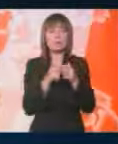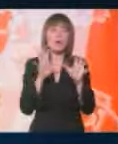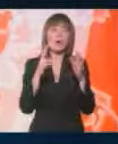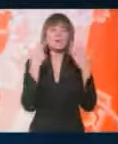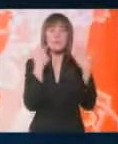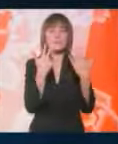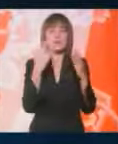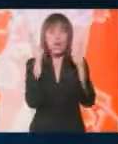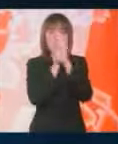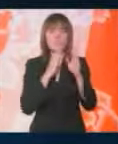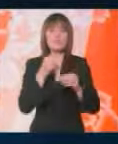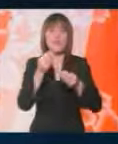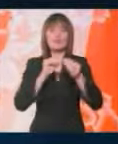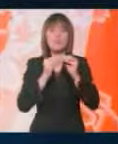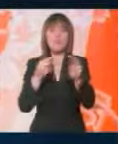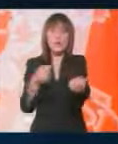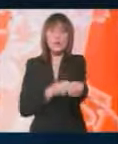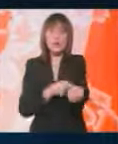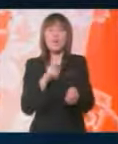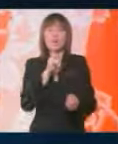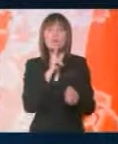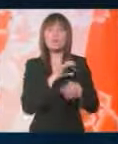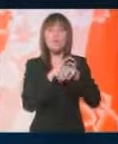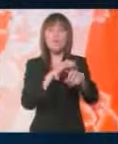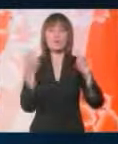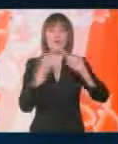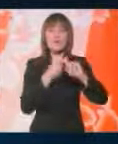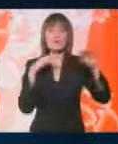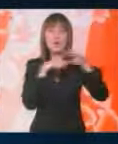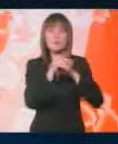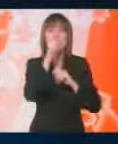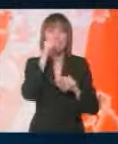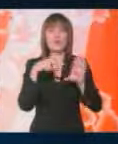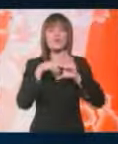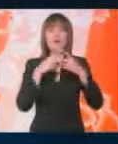80 osumnjičenih za trgovinu drogom koji se dovode u vezu sa odbeglim Darkom Šarićem.